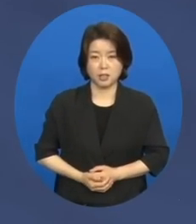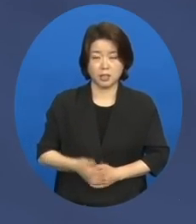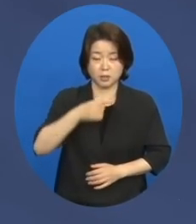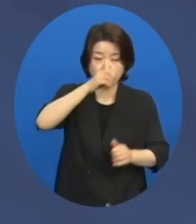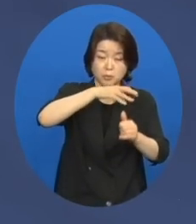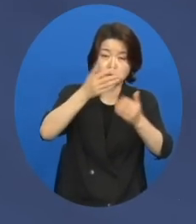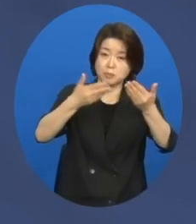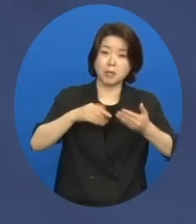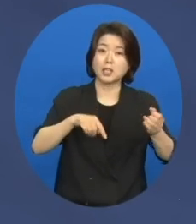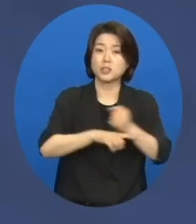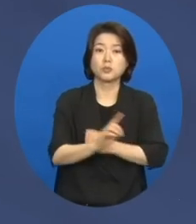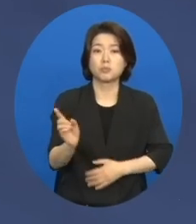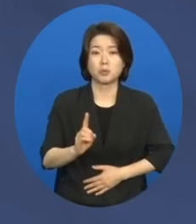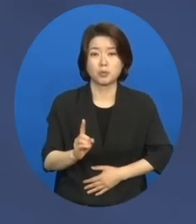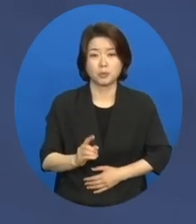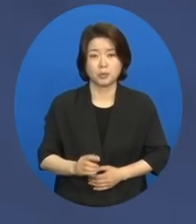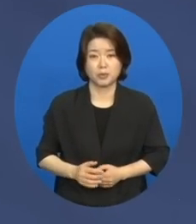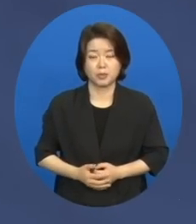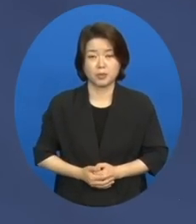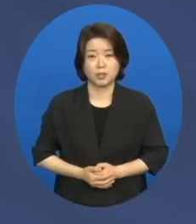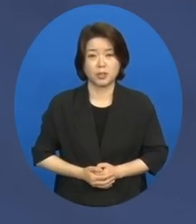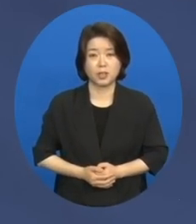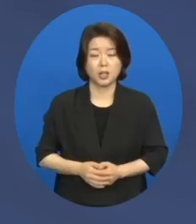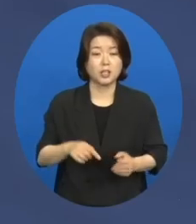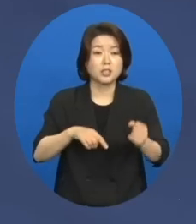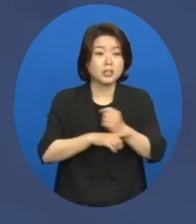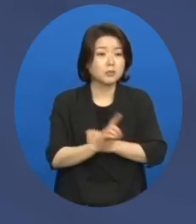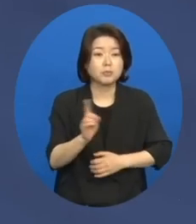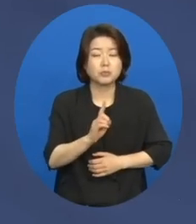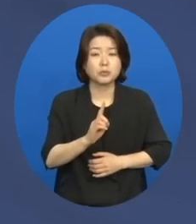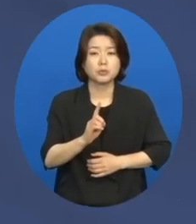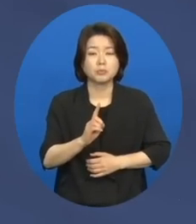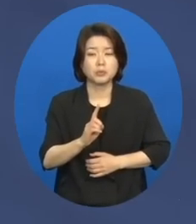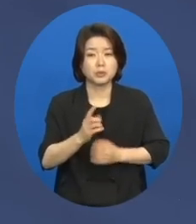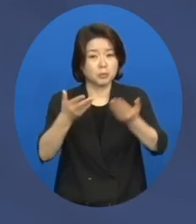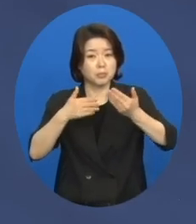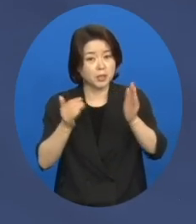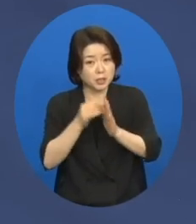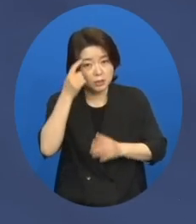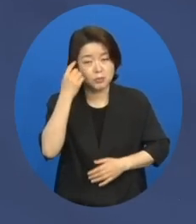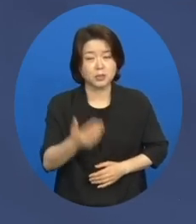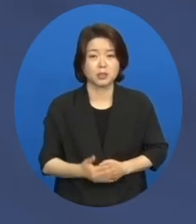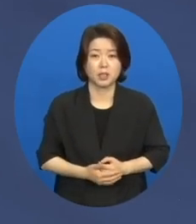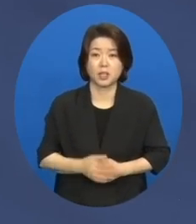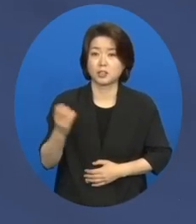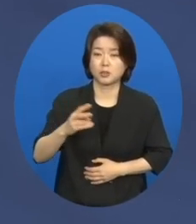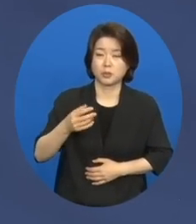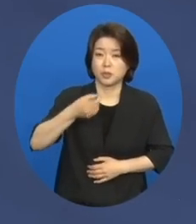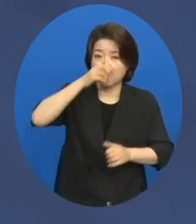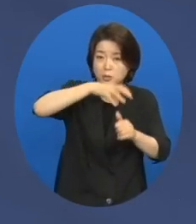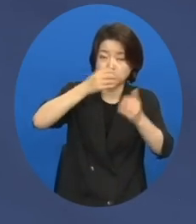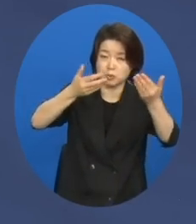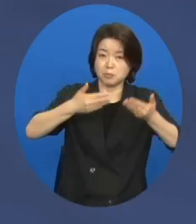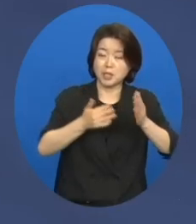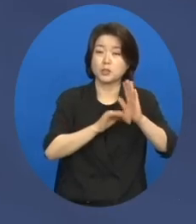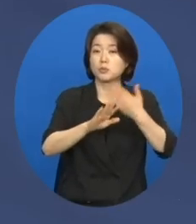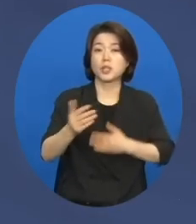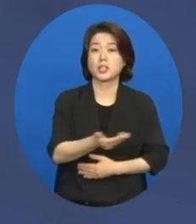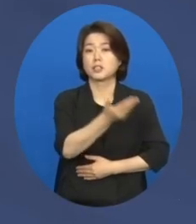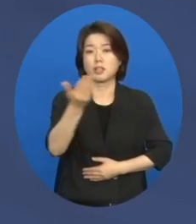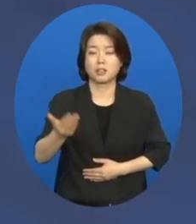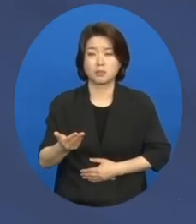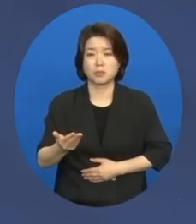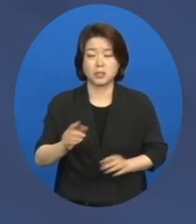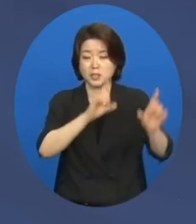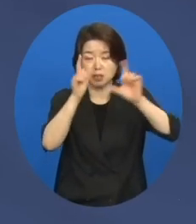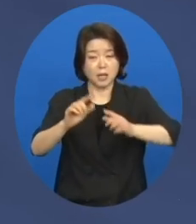왜 받으셨습니까? 무슨 의미로 알고 받으셨습니까? 그리고 세례를 받은 후에 여러분에게는 무슨